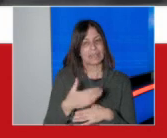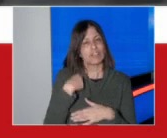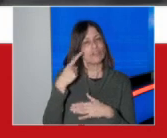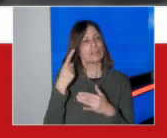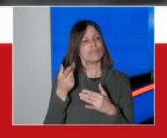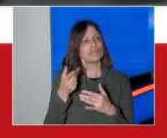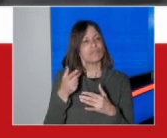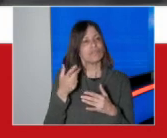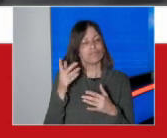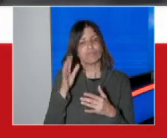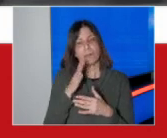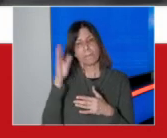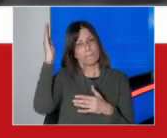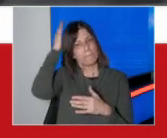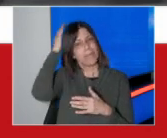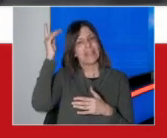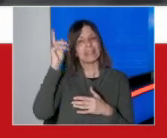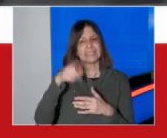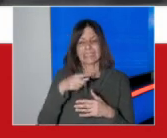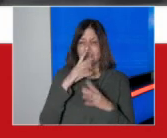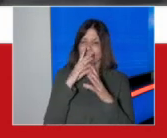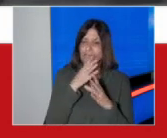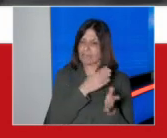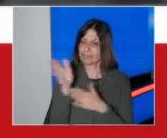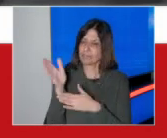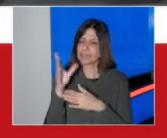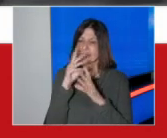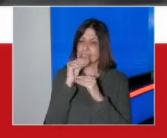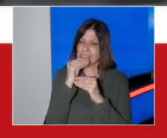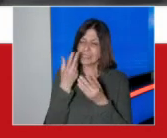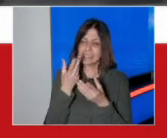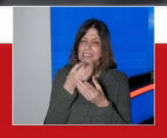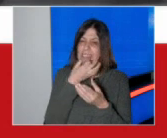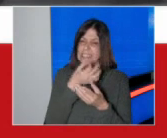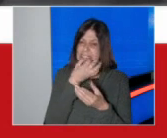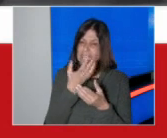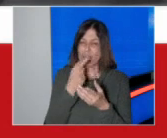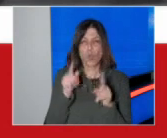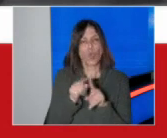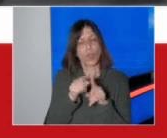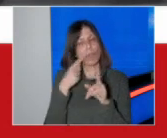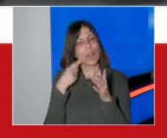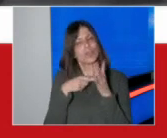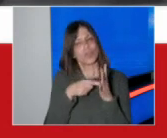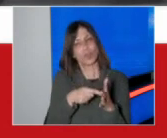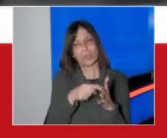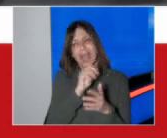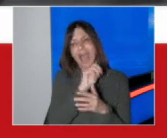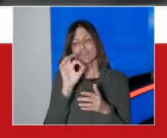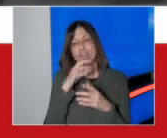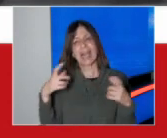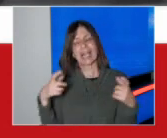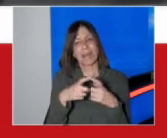שכרגע מבחינתו של נפתלי בנט הוא צריך להסיט את השיח כרגע, כמו למשל הנושא של